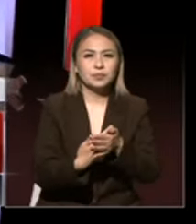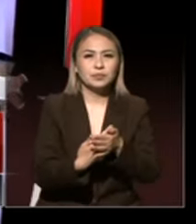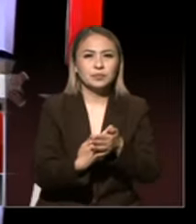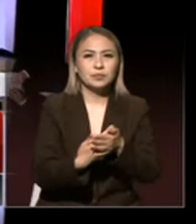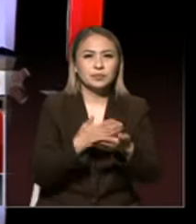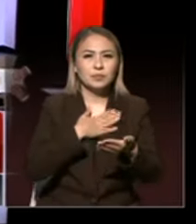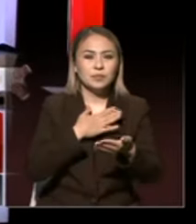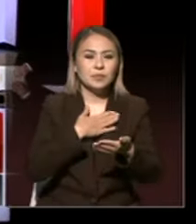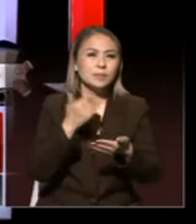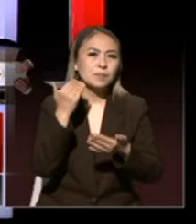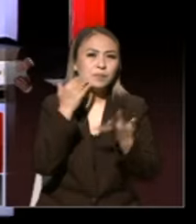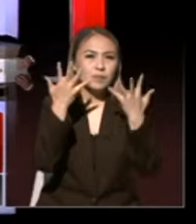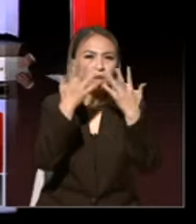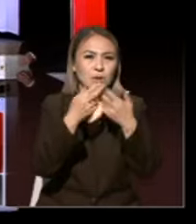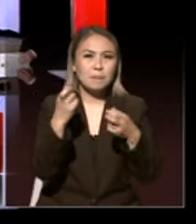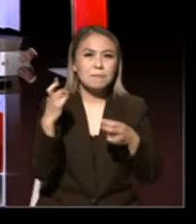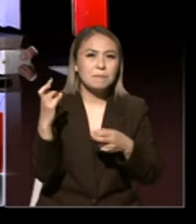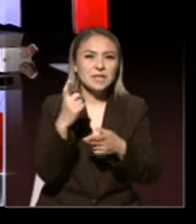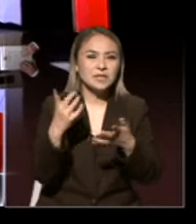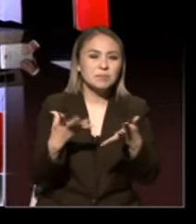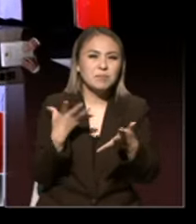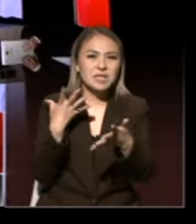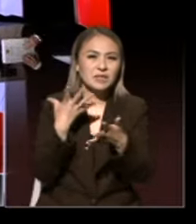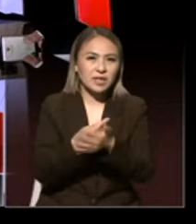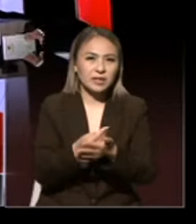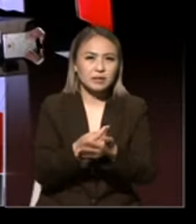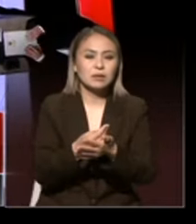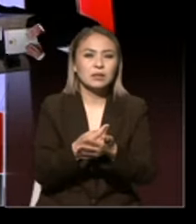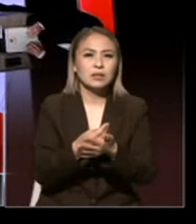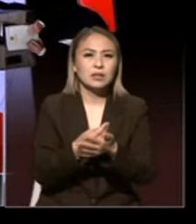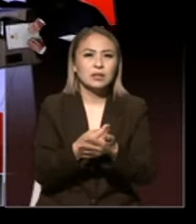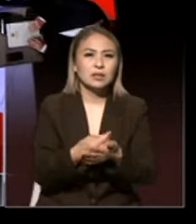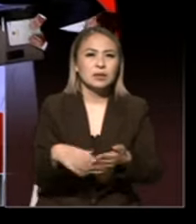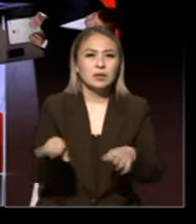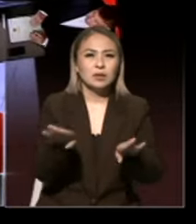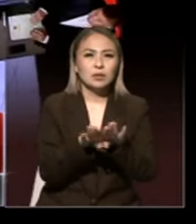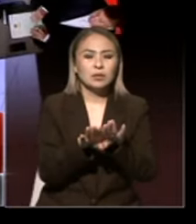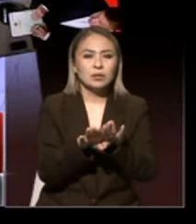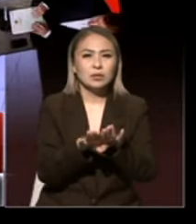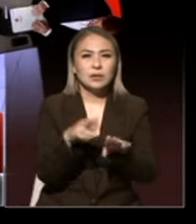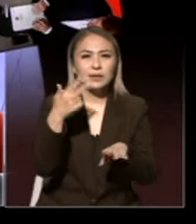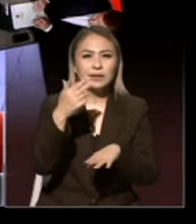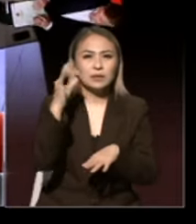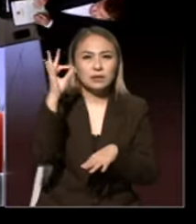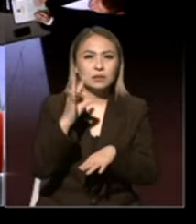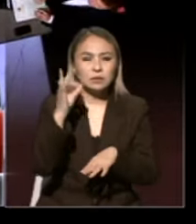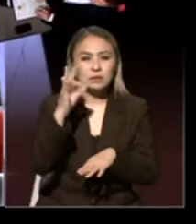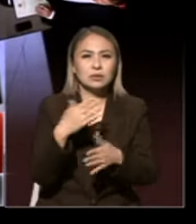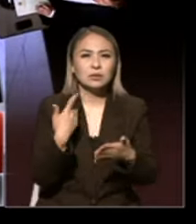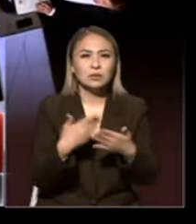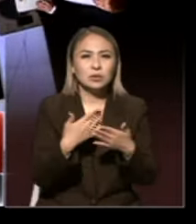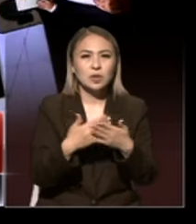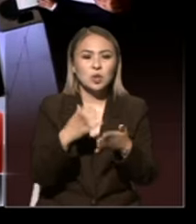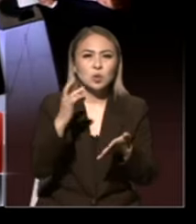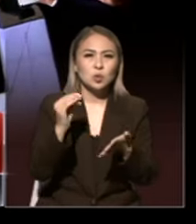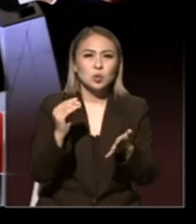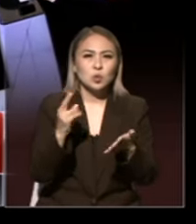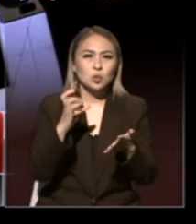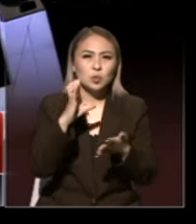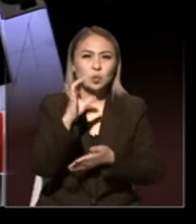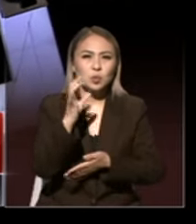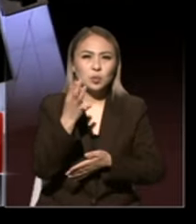без предварительной оплаты болса, и сосын көп айтқанда 3% қосса, иә, субсидияда